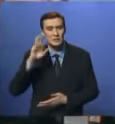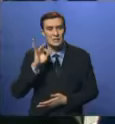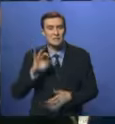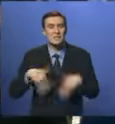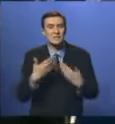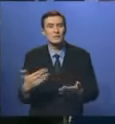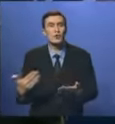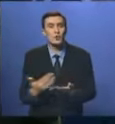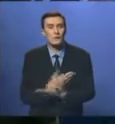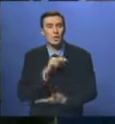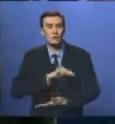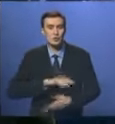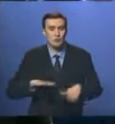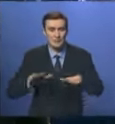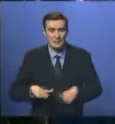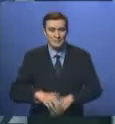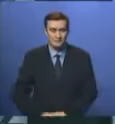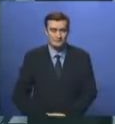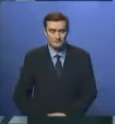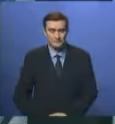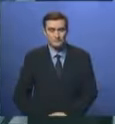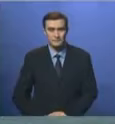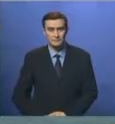предоставит новые рабочие места.